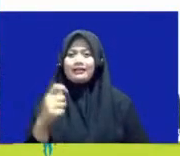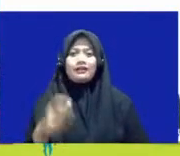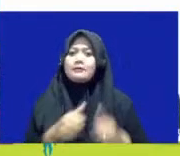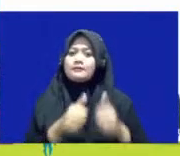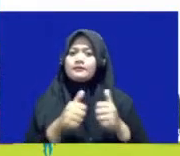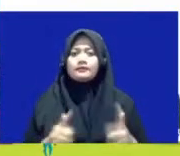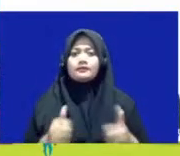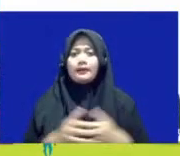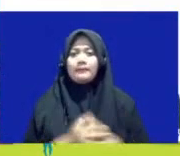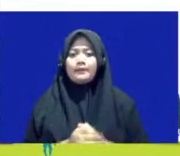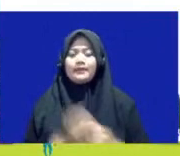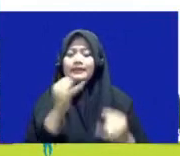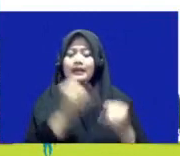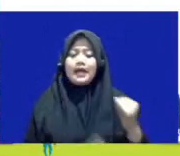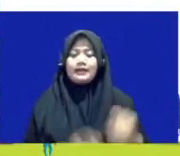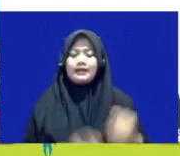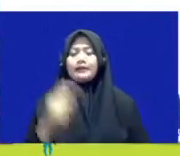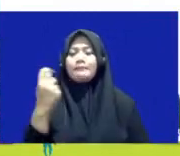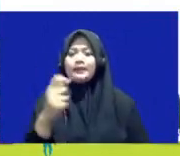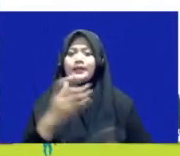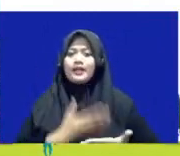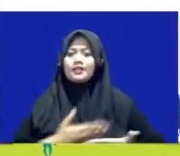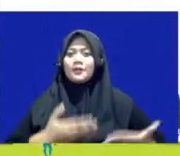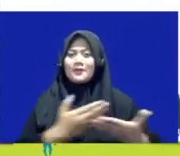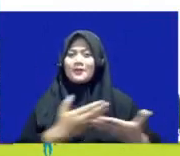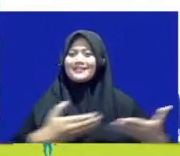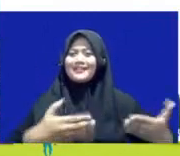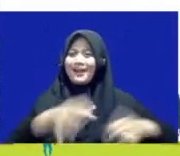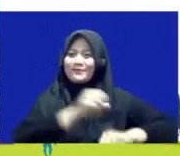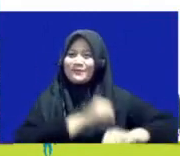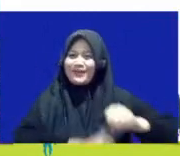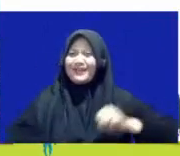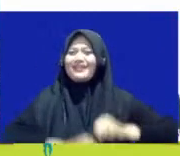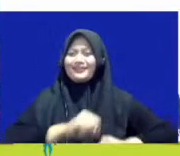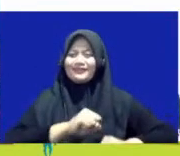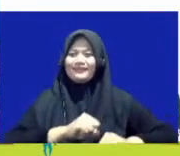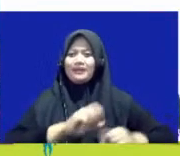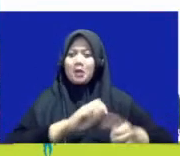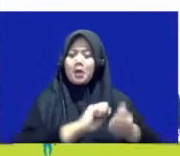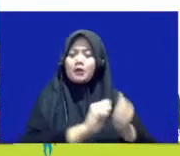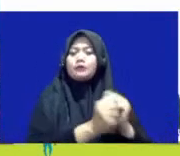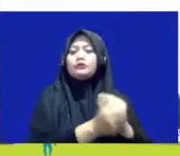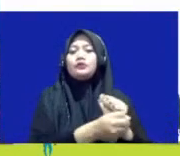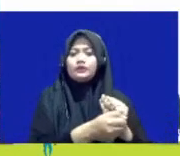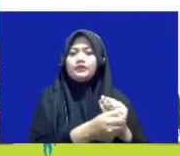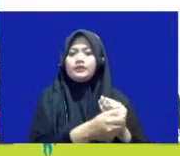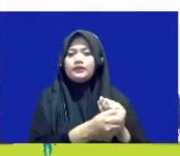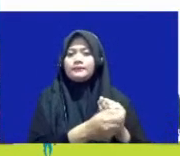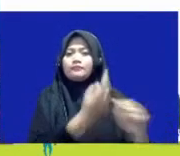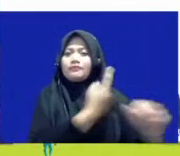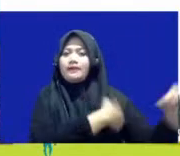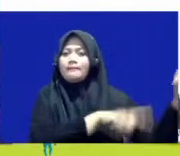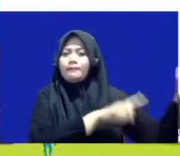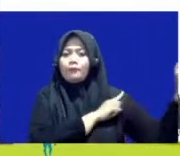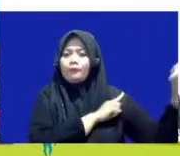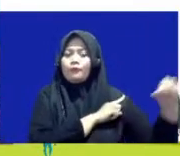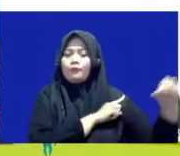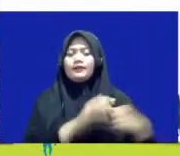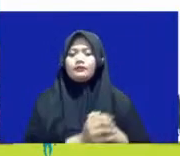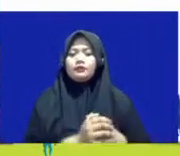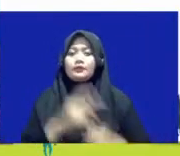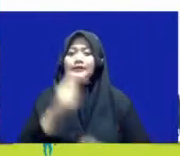Kementerian Sosial melakukan uji kompetensi bagi anggota Tagana dan pengurus kampung siaga